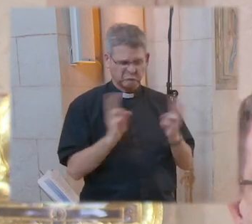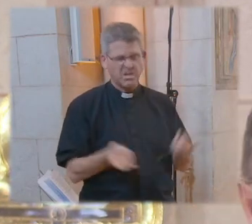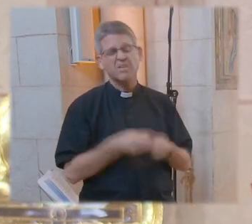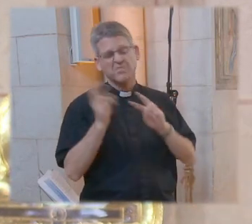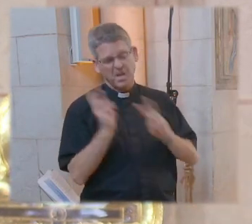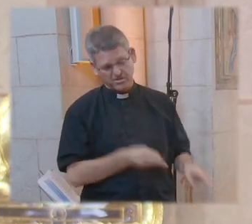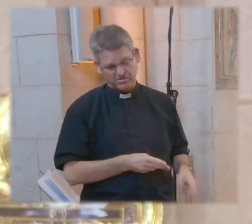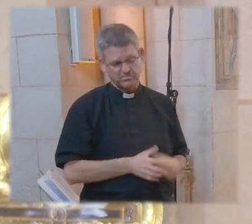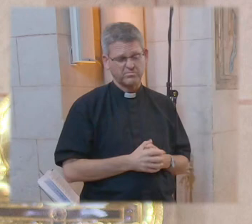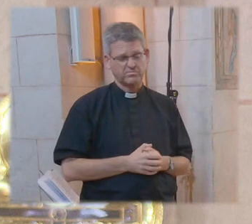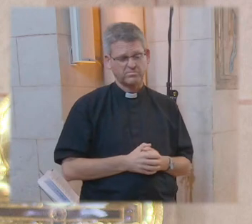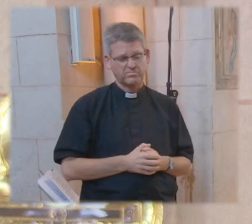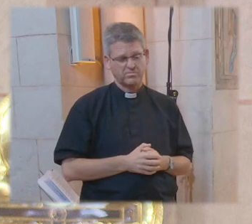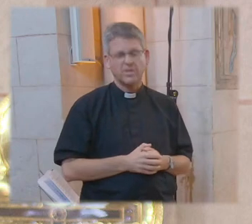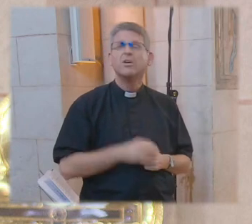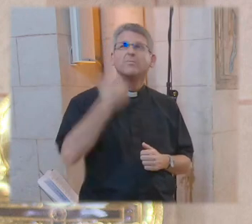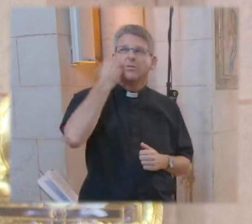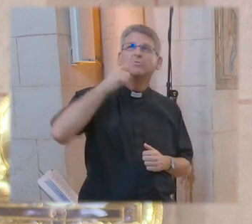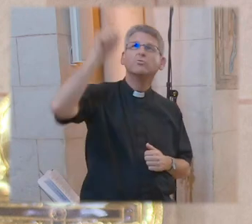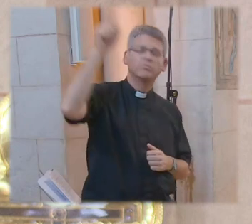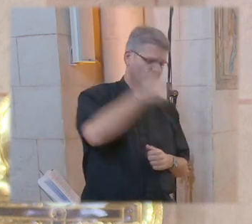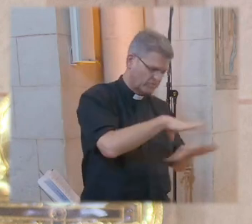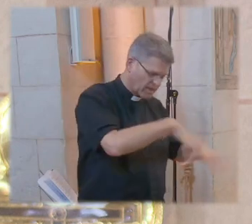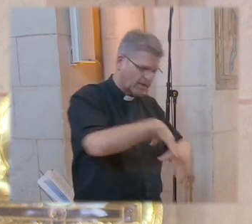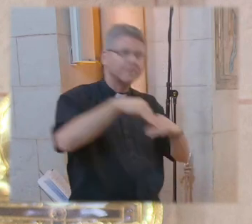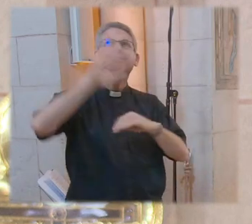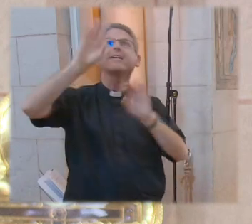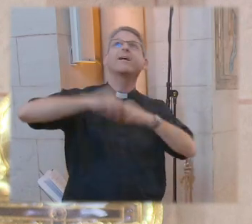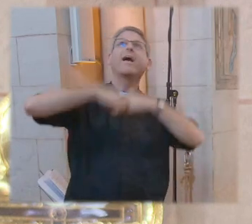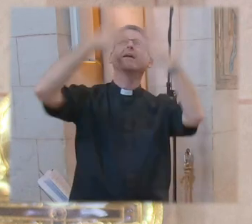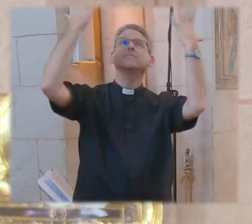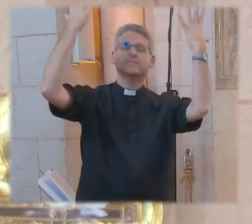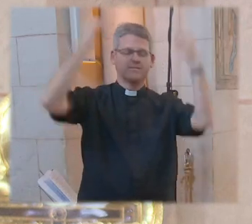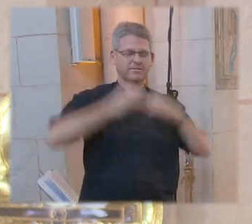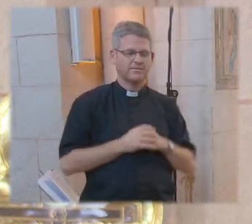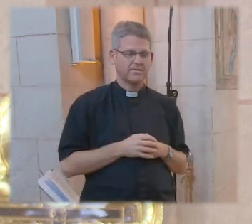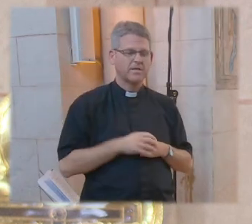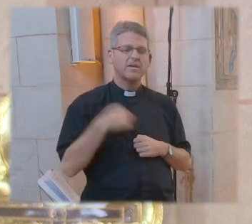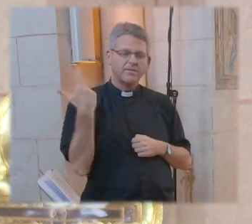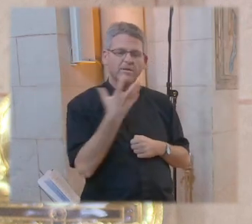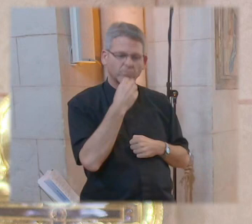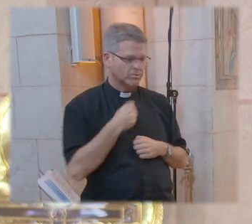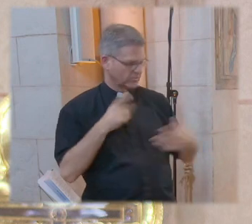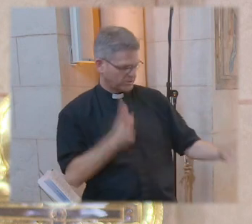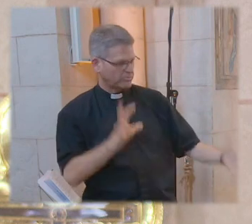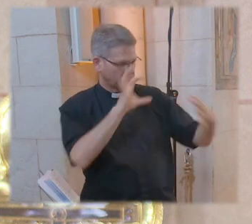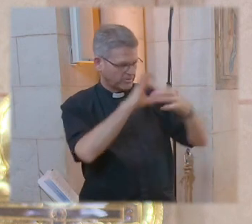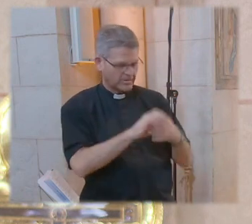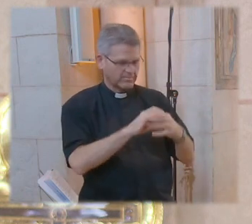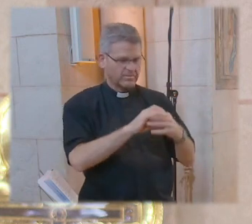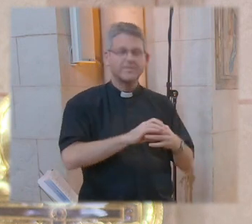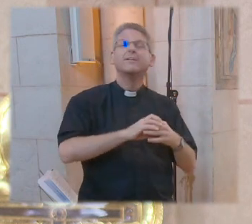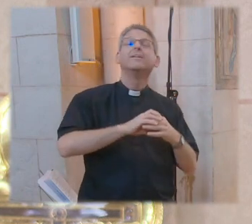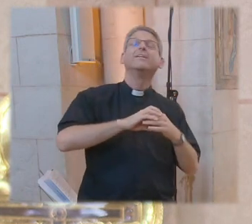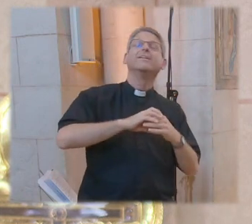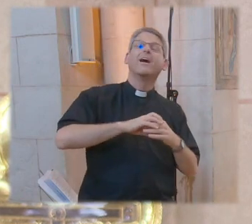sind. Nimm sie auf in deine Herrlichkeit und mit ihnen lass auch uns, wie du verheißen hast,